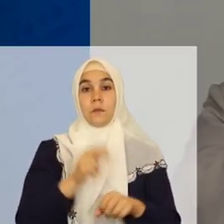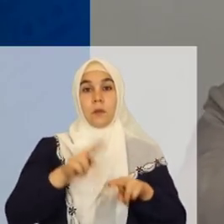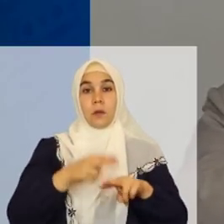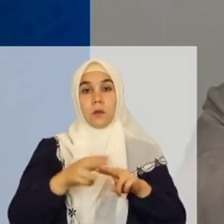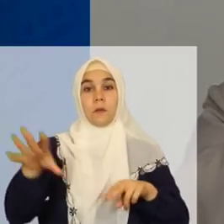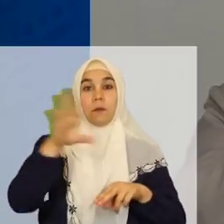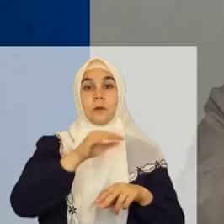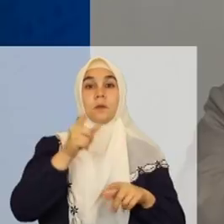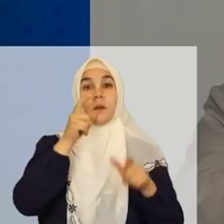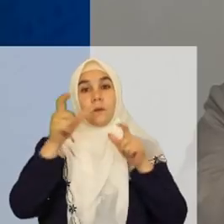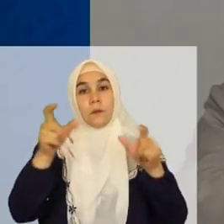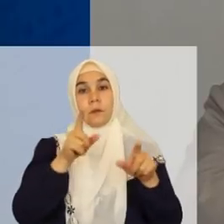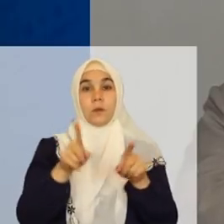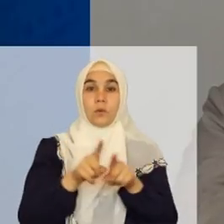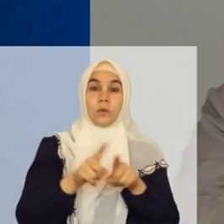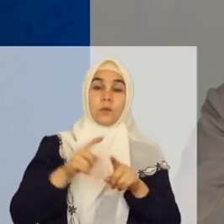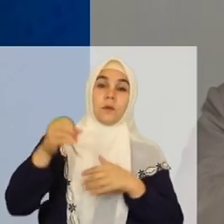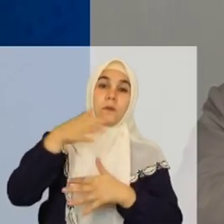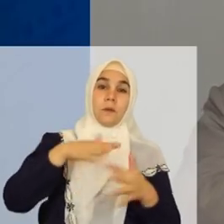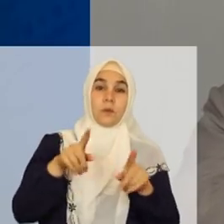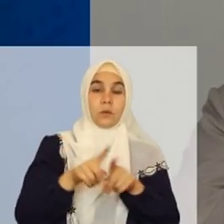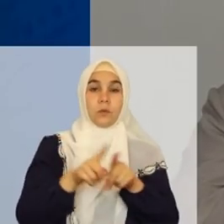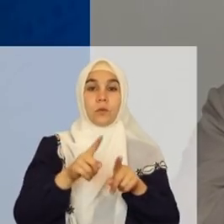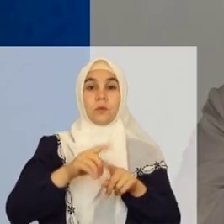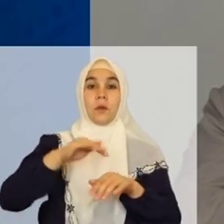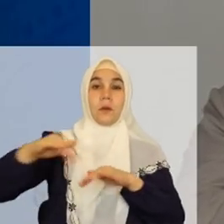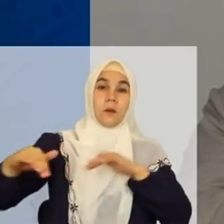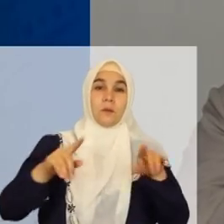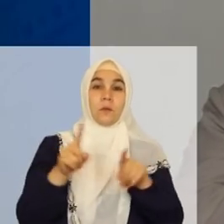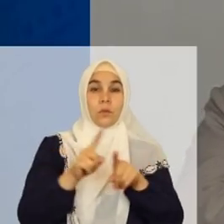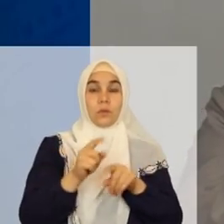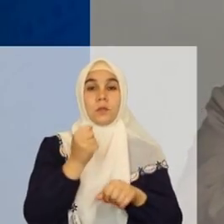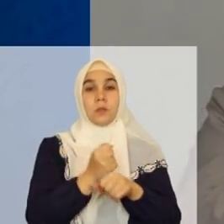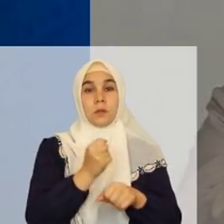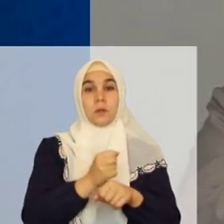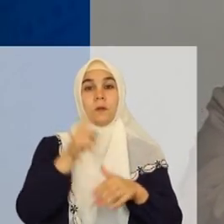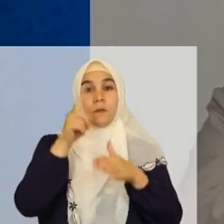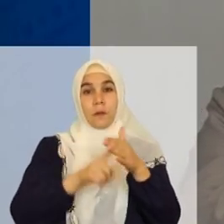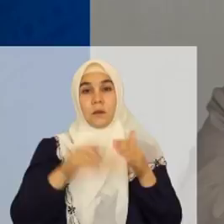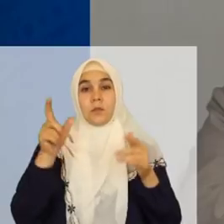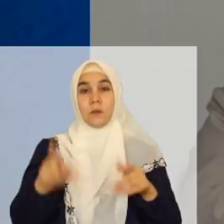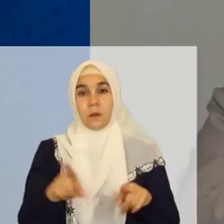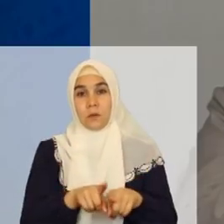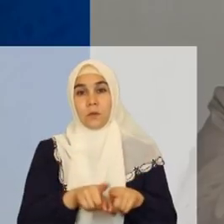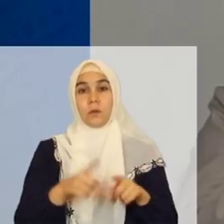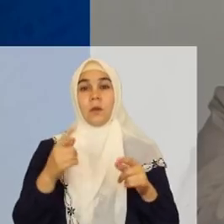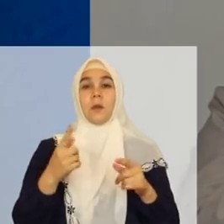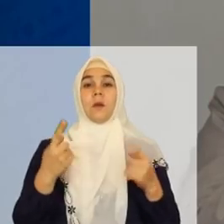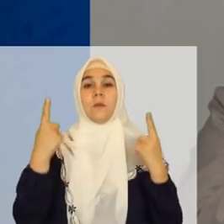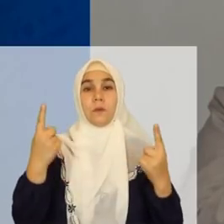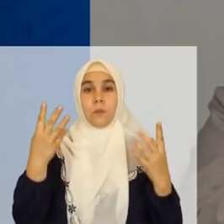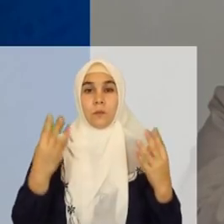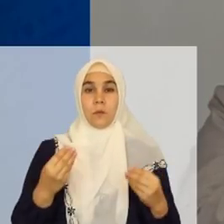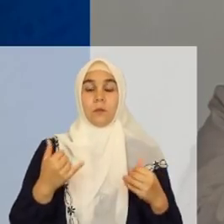Şunca bakır çakırını içi de, toz topalanı içi de, surdu surdunu içi de, mumunga şuncalık büyük bir imkaniyet